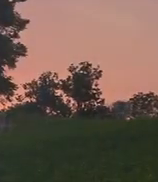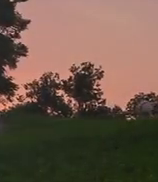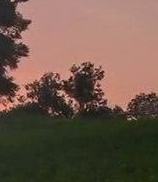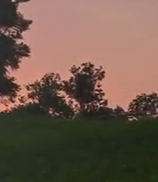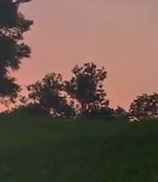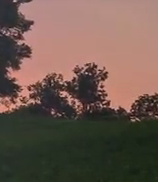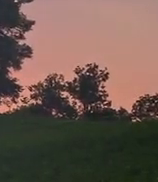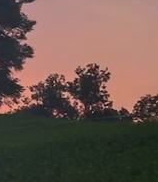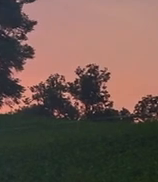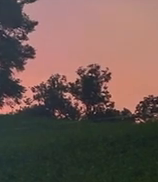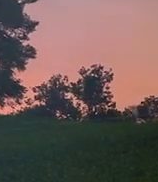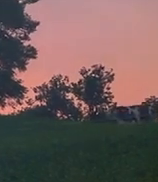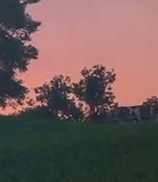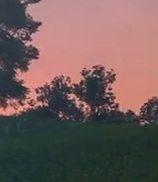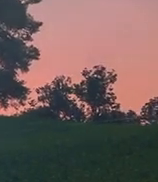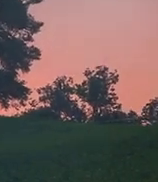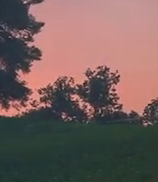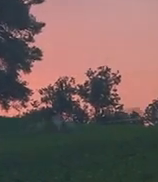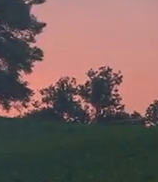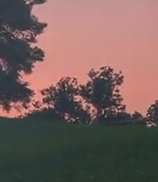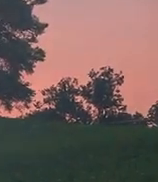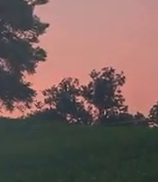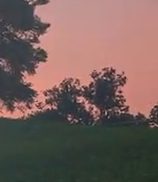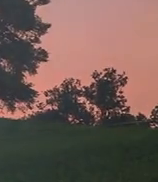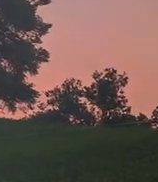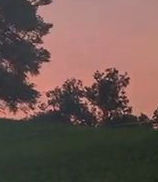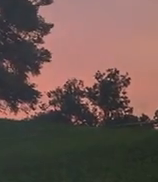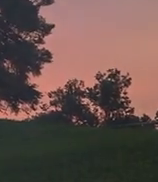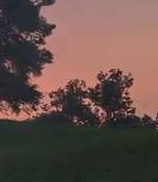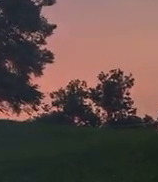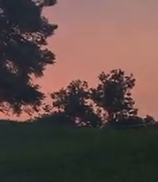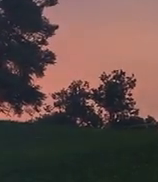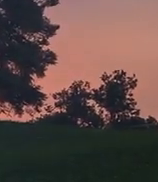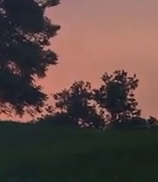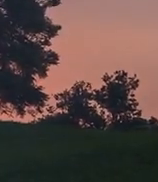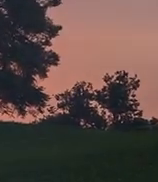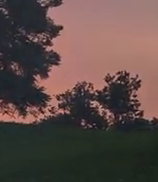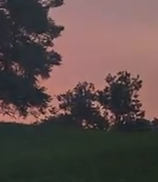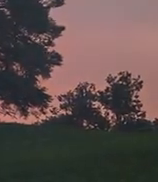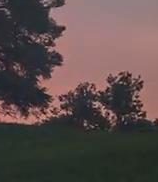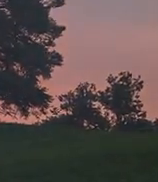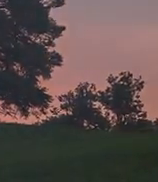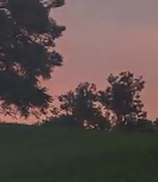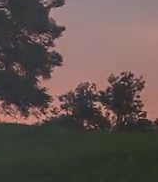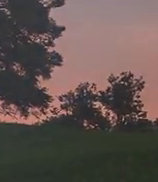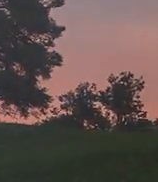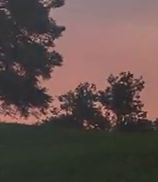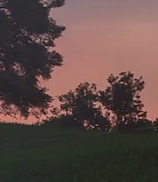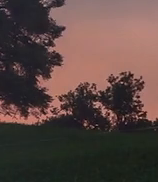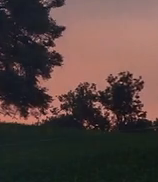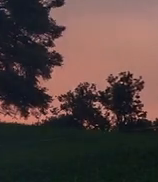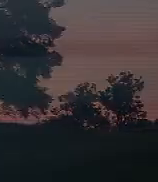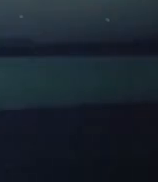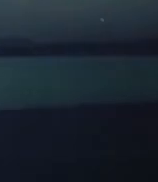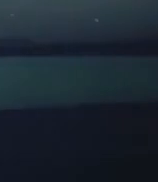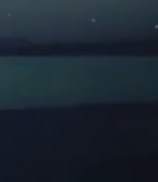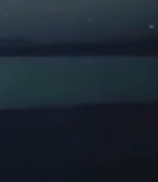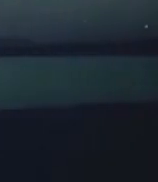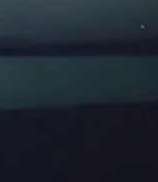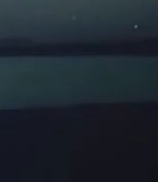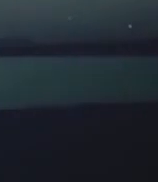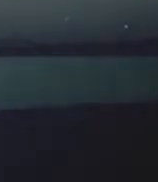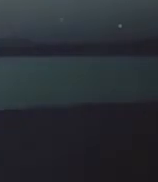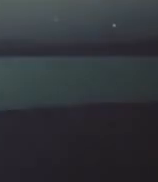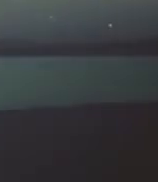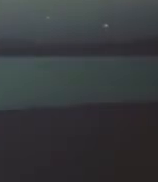может дотянуться рациональное мышление. Но там, где дух, невозможно дотянуться